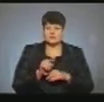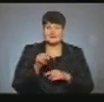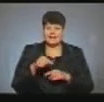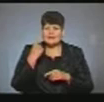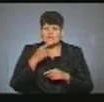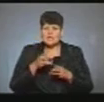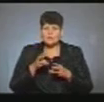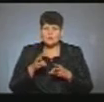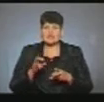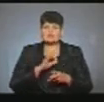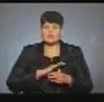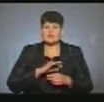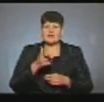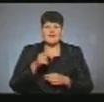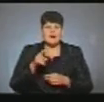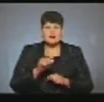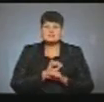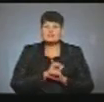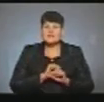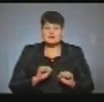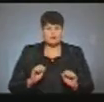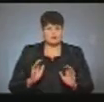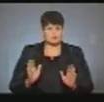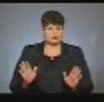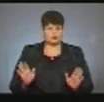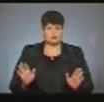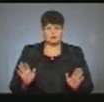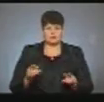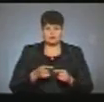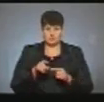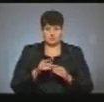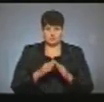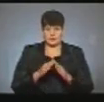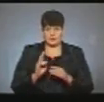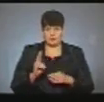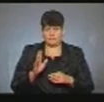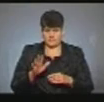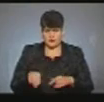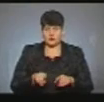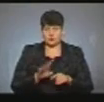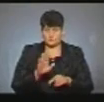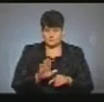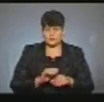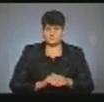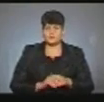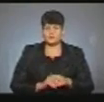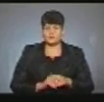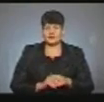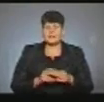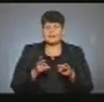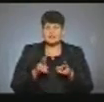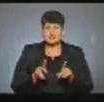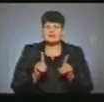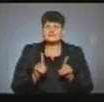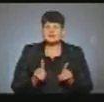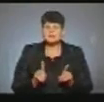як із використанням газового котла, не може бути впроваджене в цьому будинку і в цій квартирі в частині. Так? Залишається який у